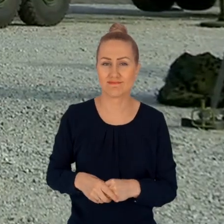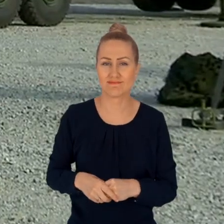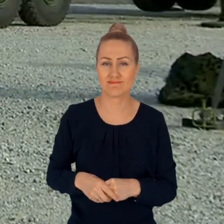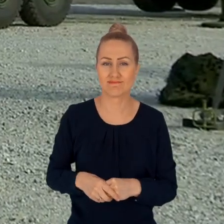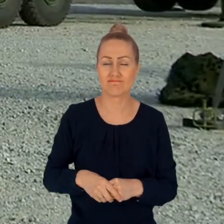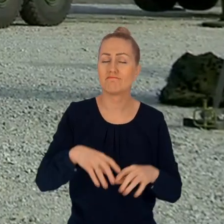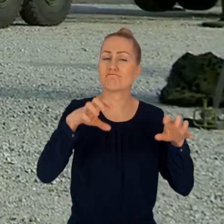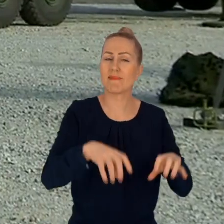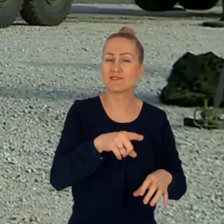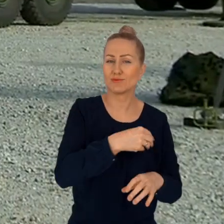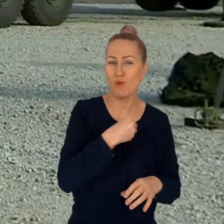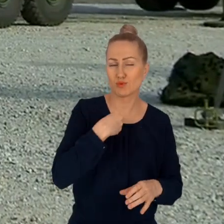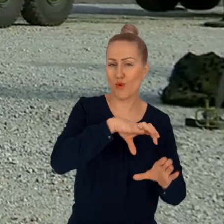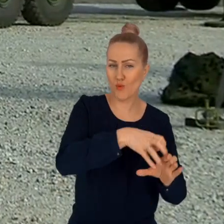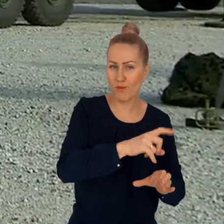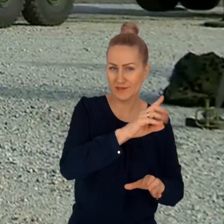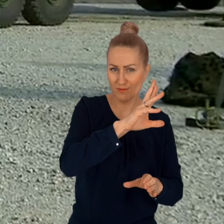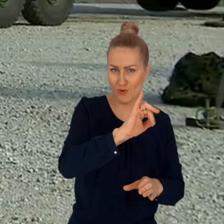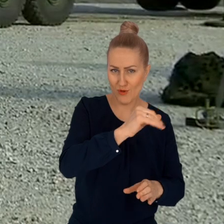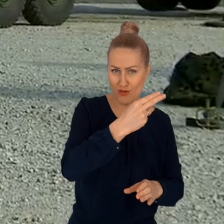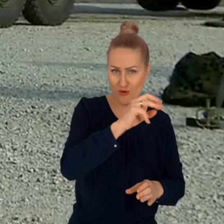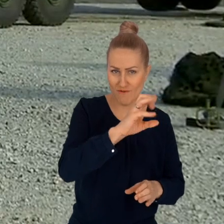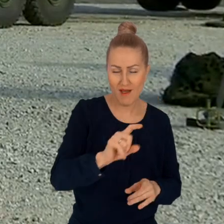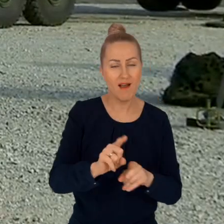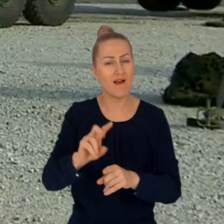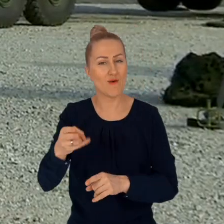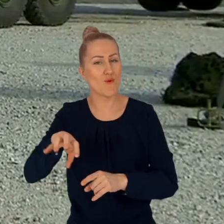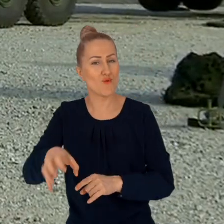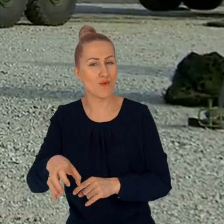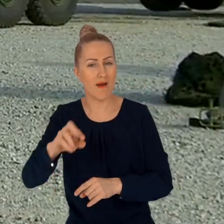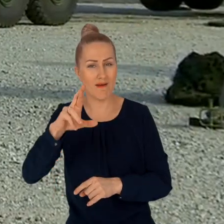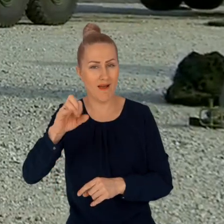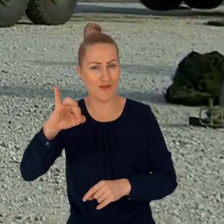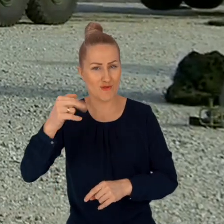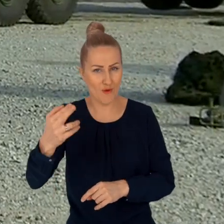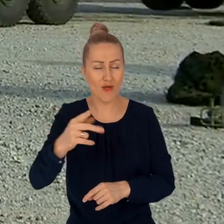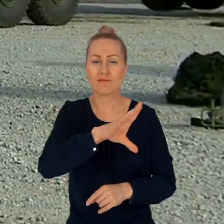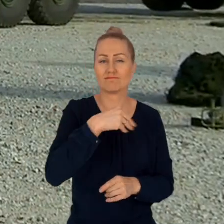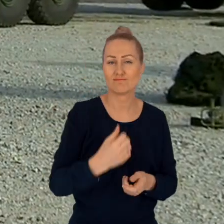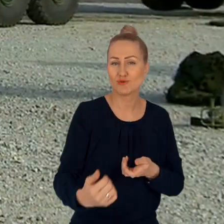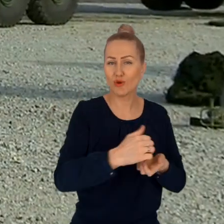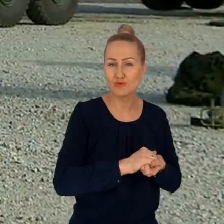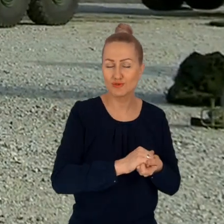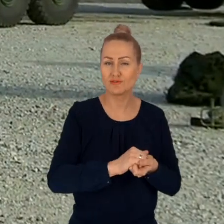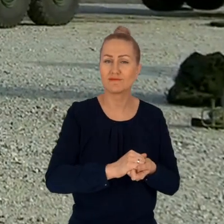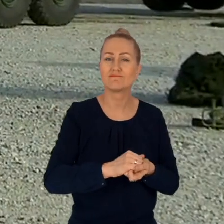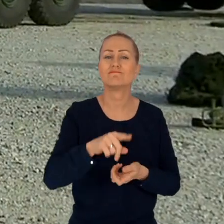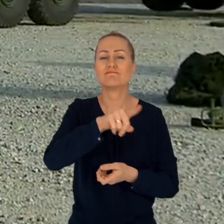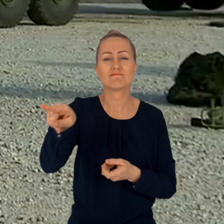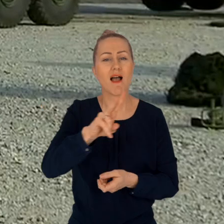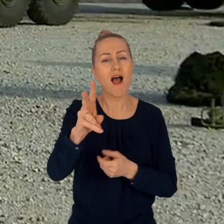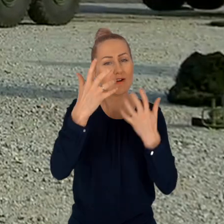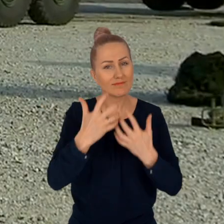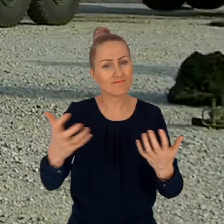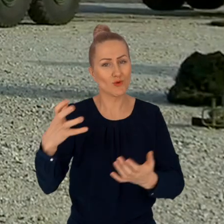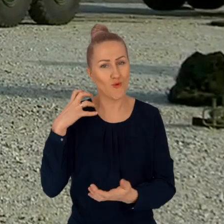zarówno Polskiej Grupy Zbrojeniowej, jak i firmy Raytheon, nasi sojusznicy, kooperanci, wszyscy dostojni przybyli